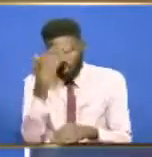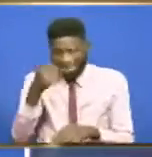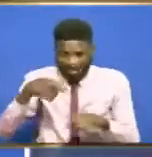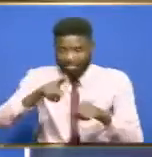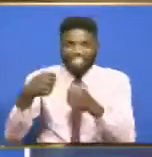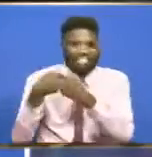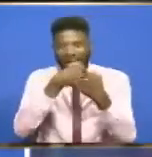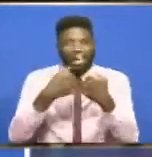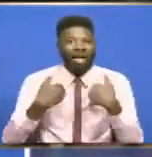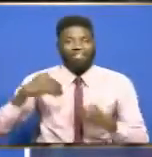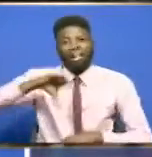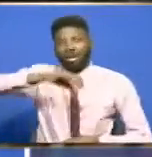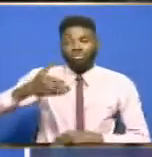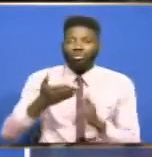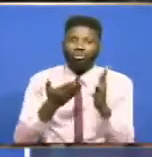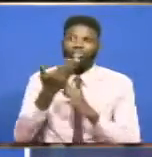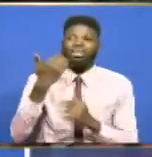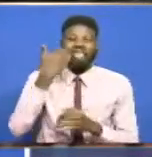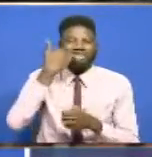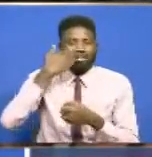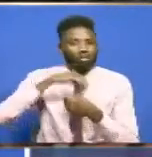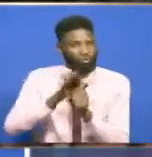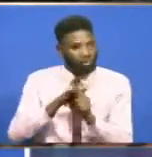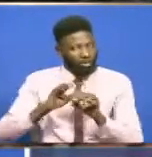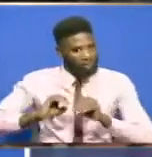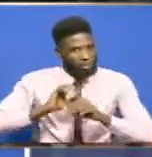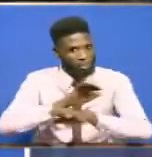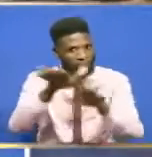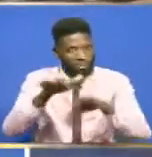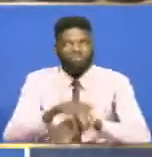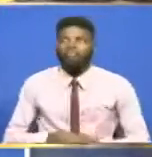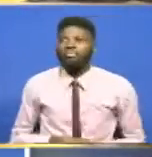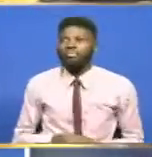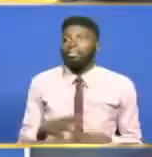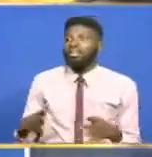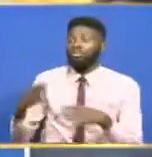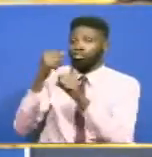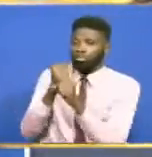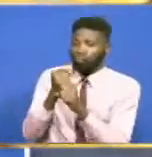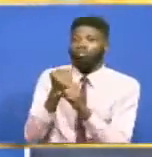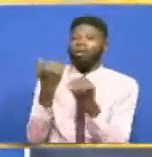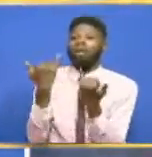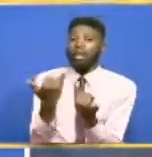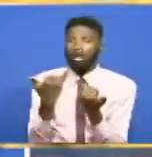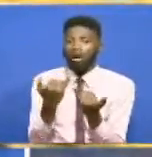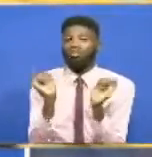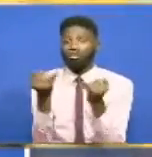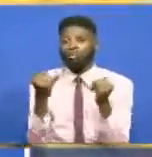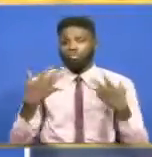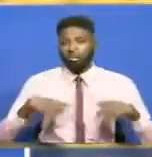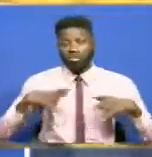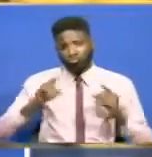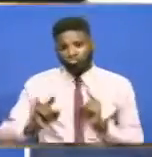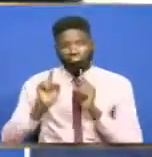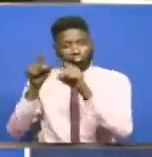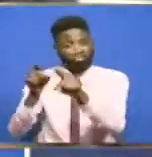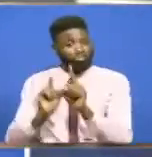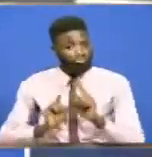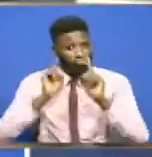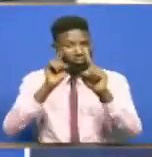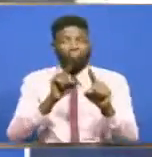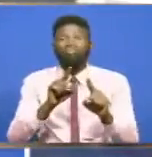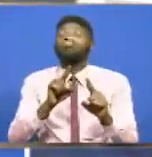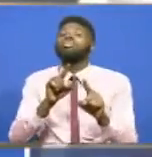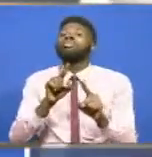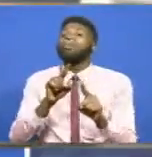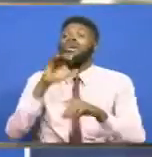kaunti kutokana na msambao wa COVID-19. Kundi hilo la wahariri linazuru kaunti mbalimbali kunakili maoni na mapendekezo kutoka